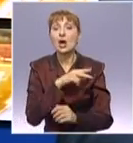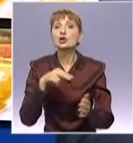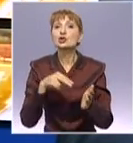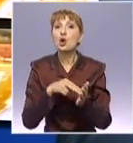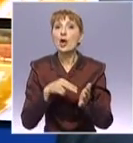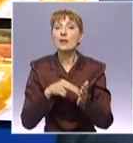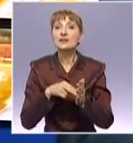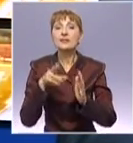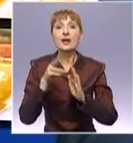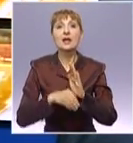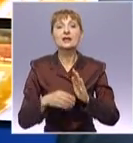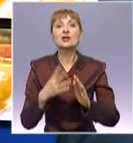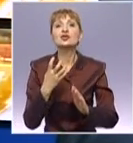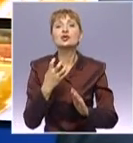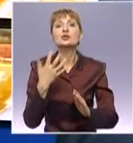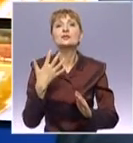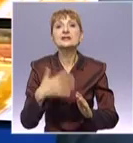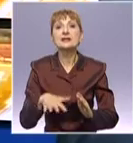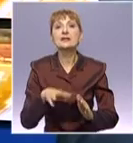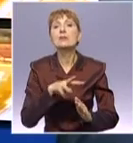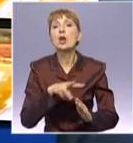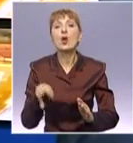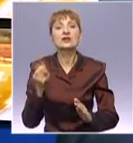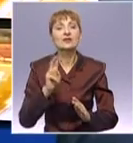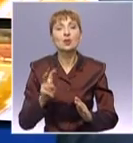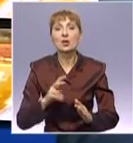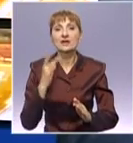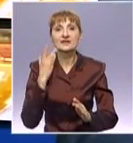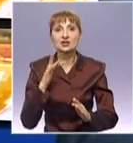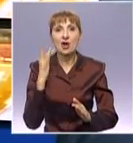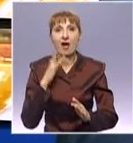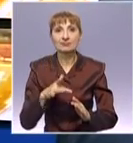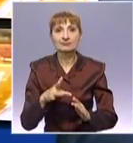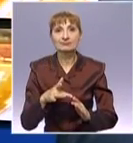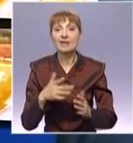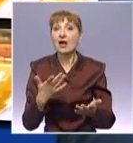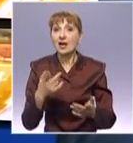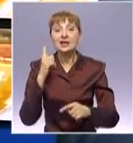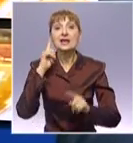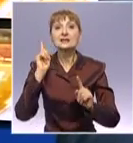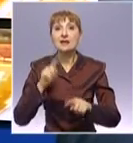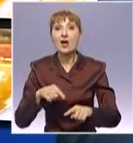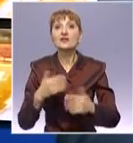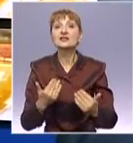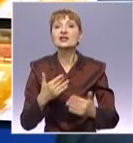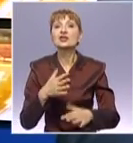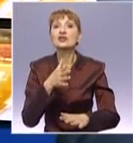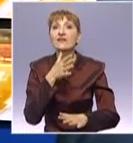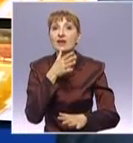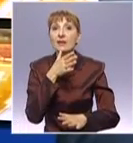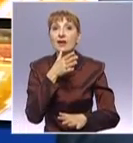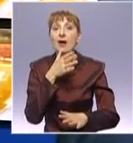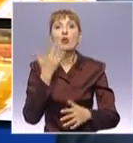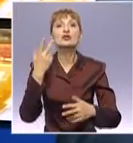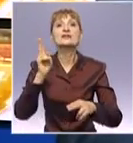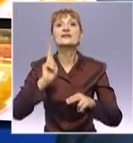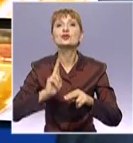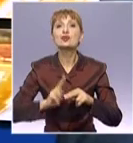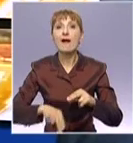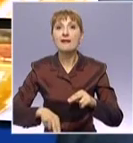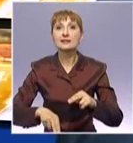стоимость составляет порядка 450 миллионов долларов США. Насколько мне известно, в настоящий момент